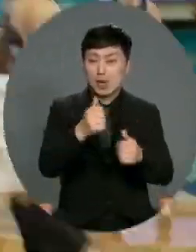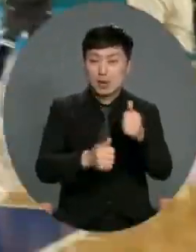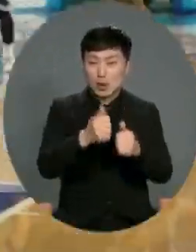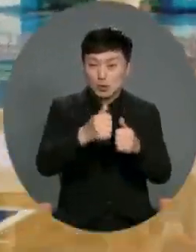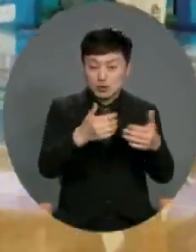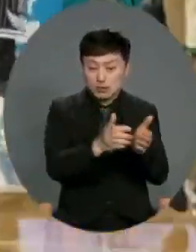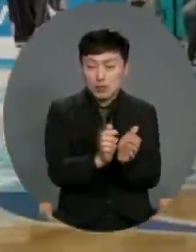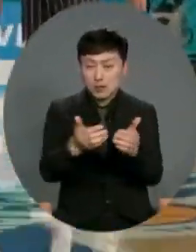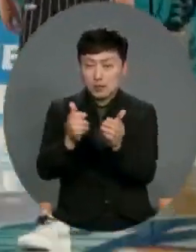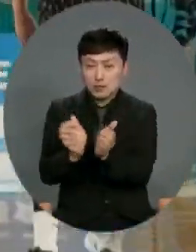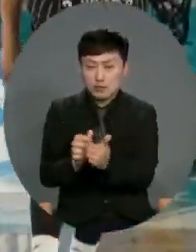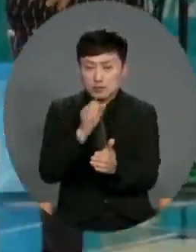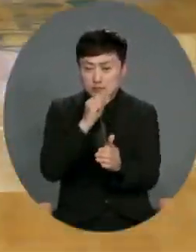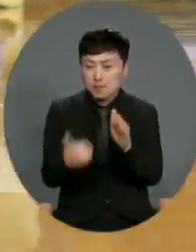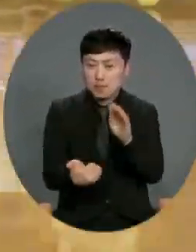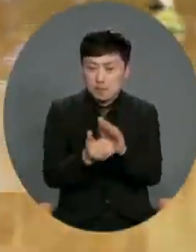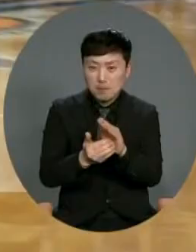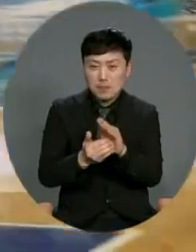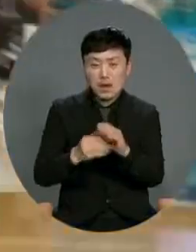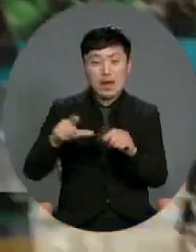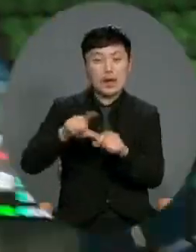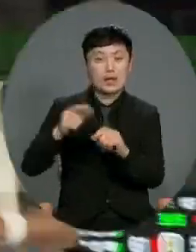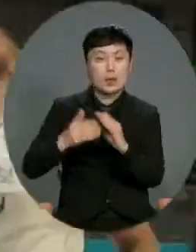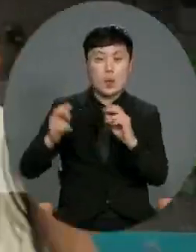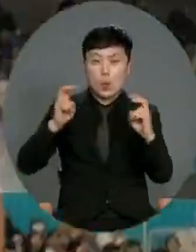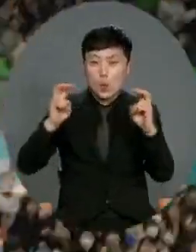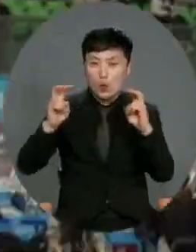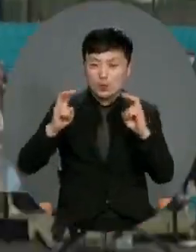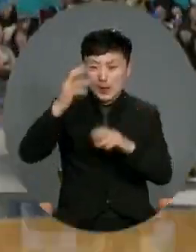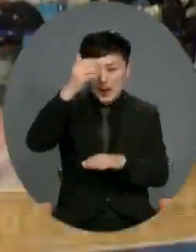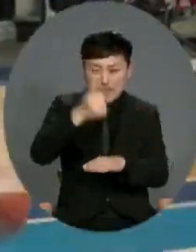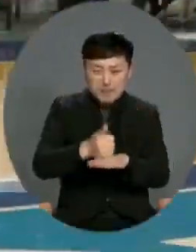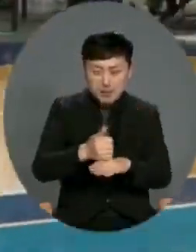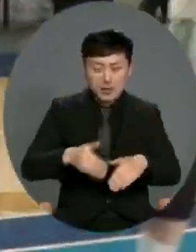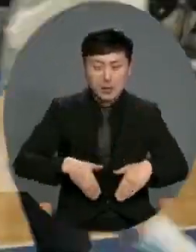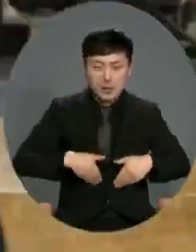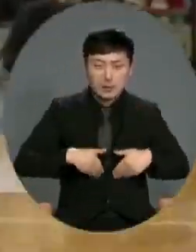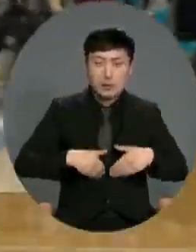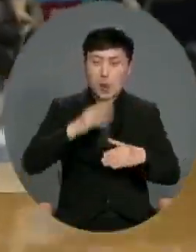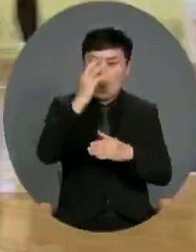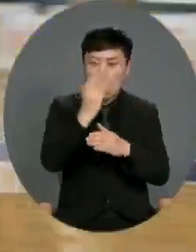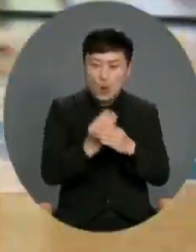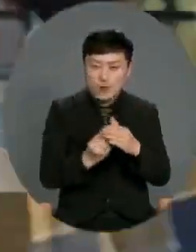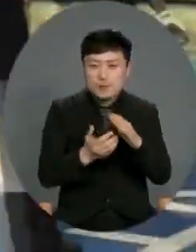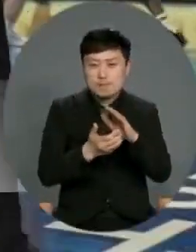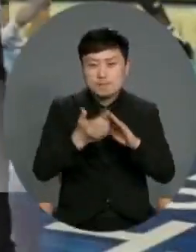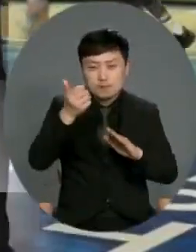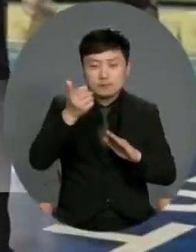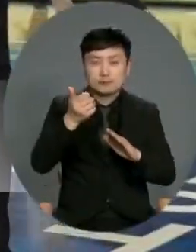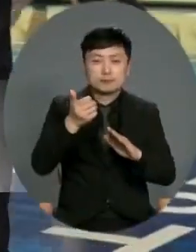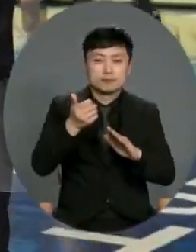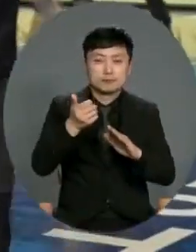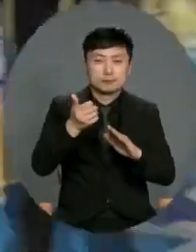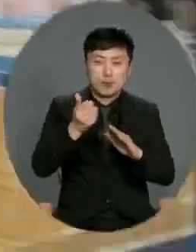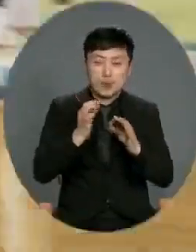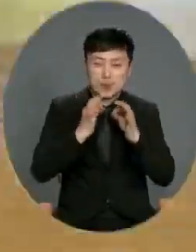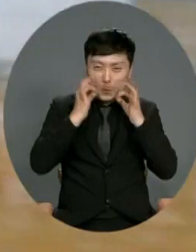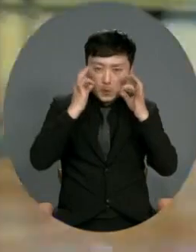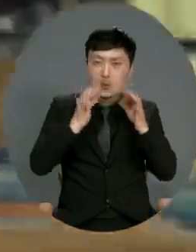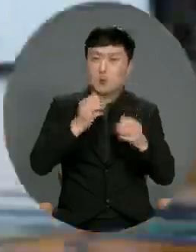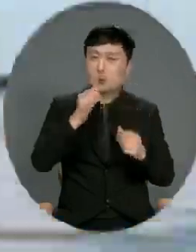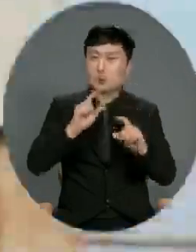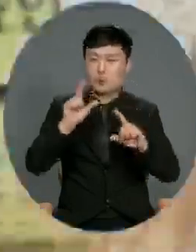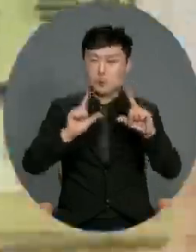구단 최고의 성적까지 기록한 가스공사는 리그 막판까지 봄농구의 희망을 이어가며 선전을 펼쳤습니다.